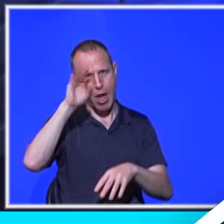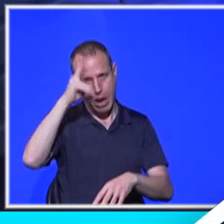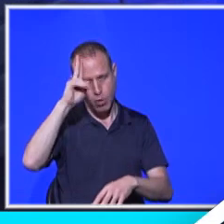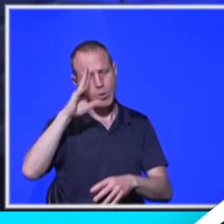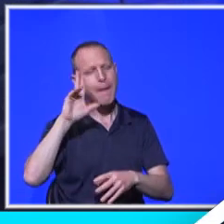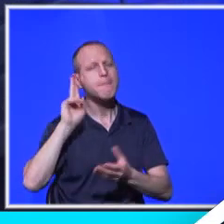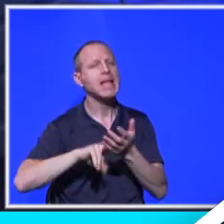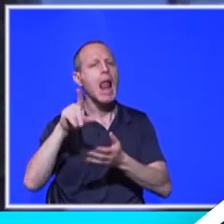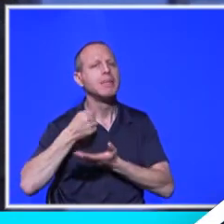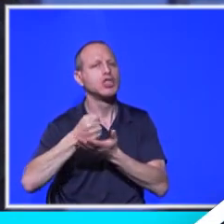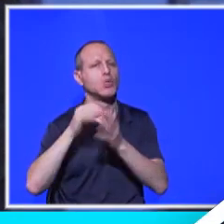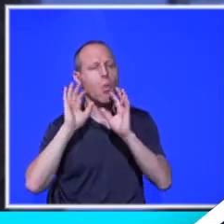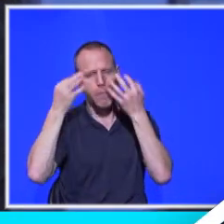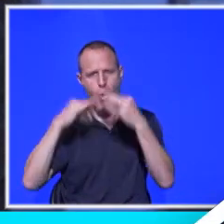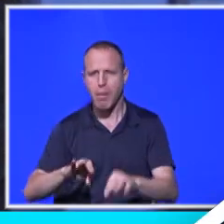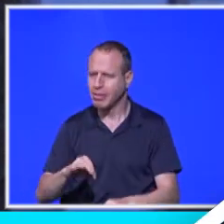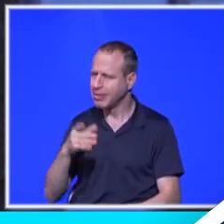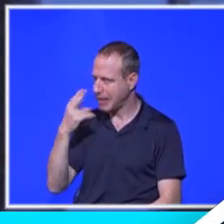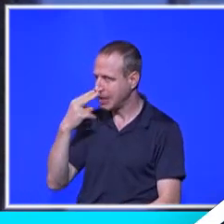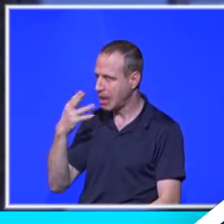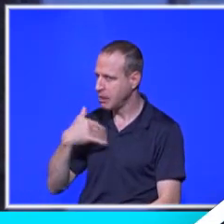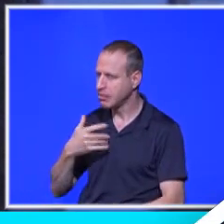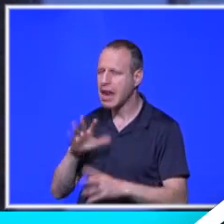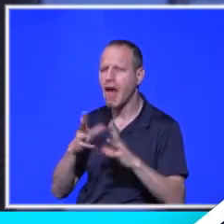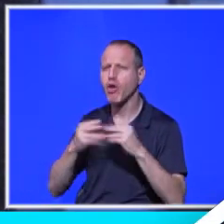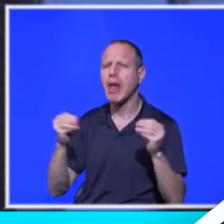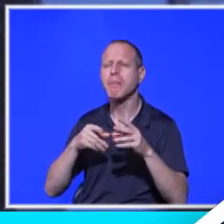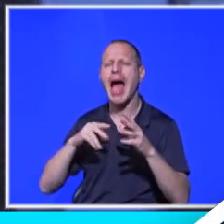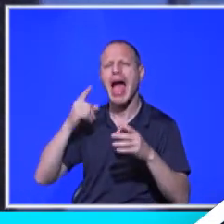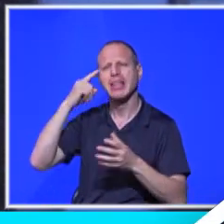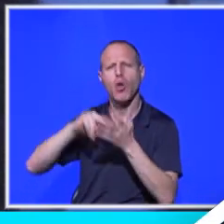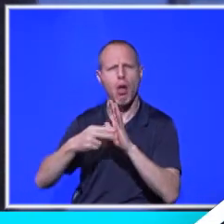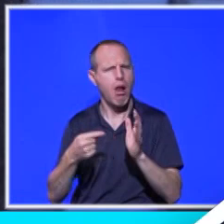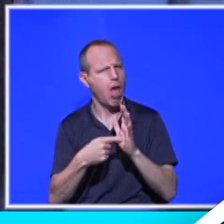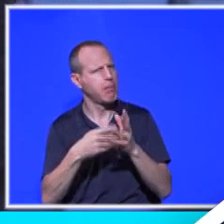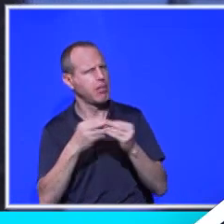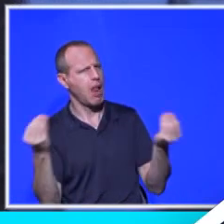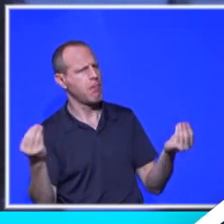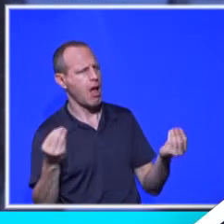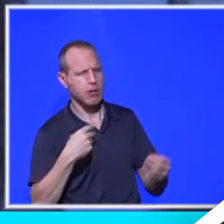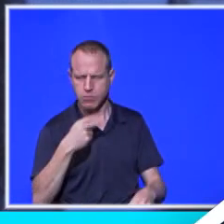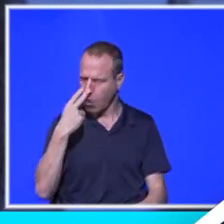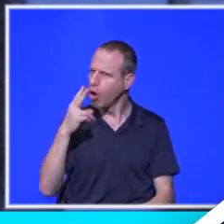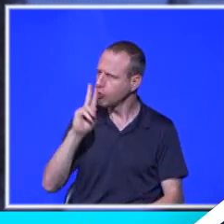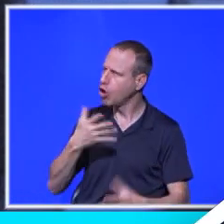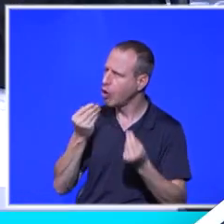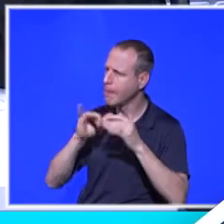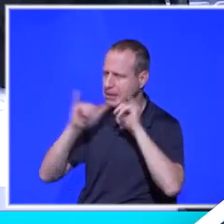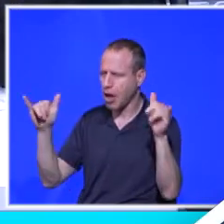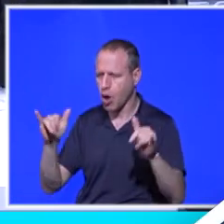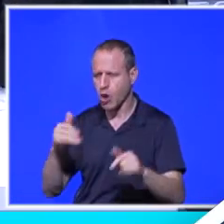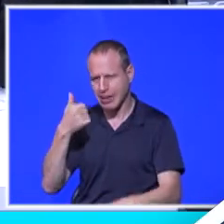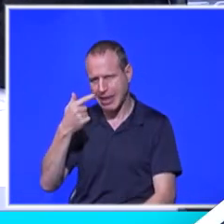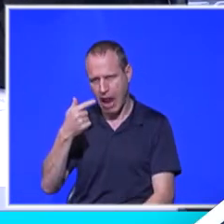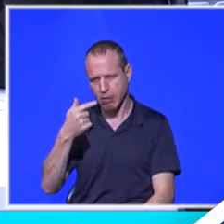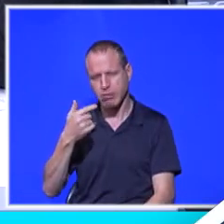מכובד. תנסה להסביר לי לאן נעלמה האידיאולוגיה. למה זאת נעלמה? זאת אומרת, אני רואה שיש הרבה צעקות, גילת,